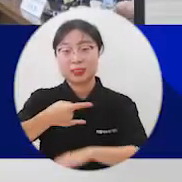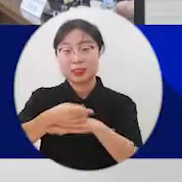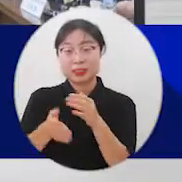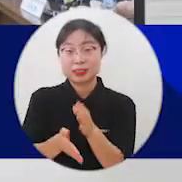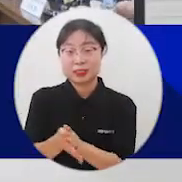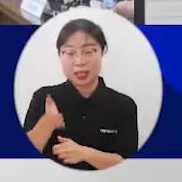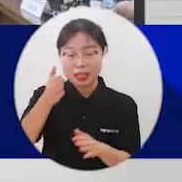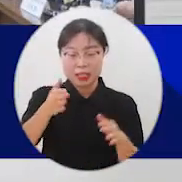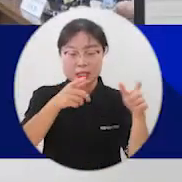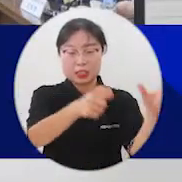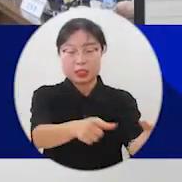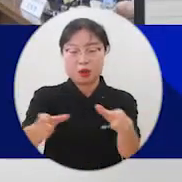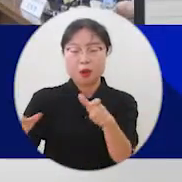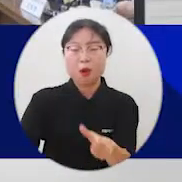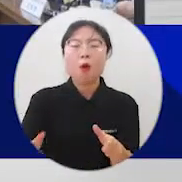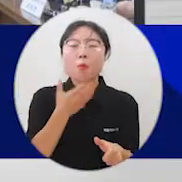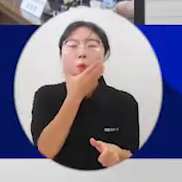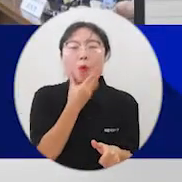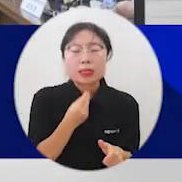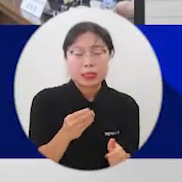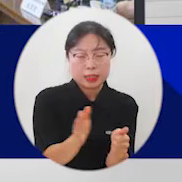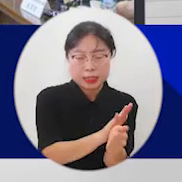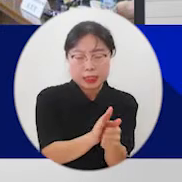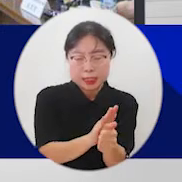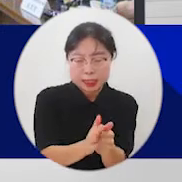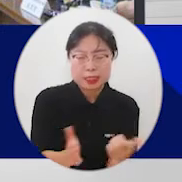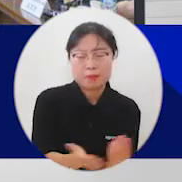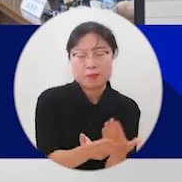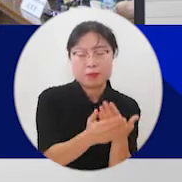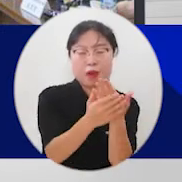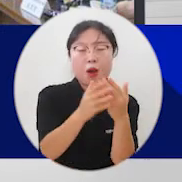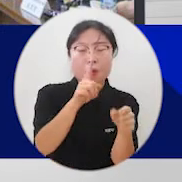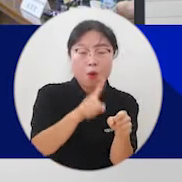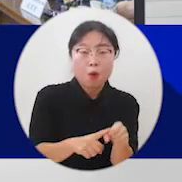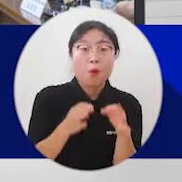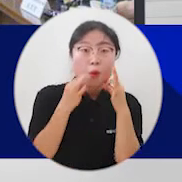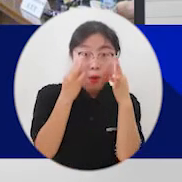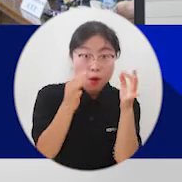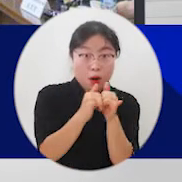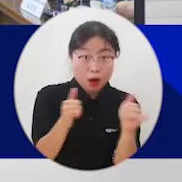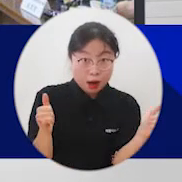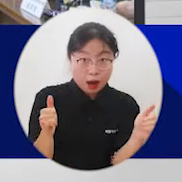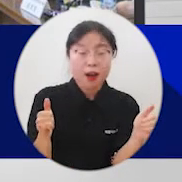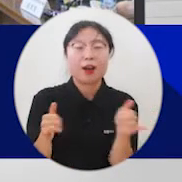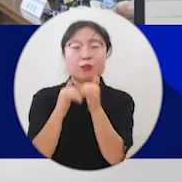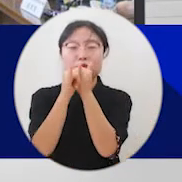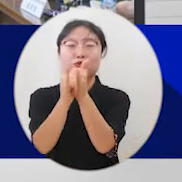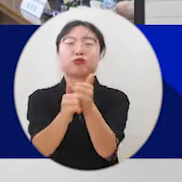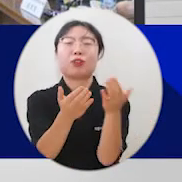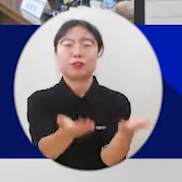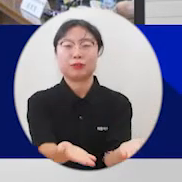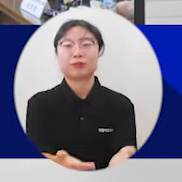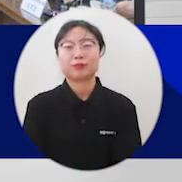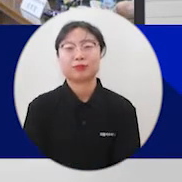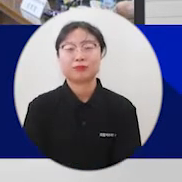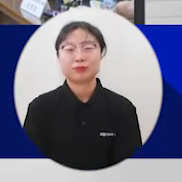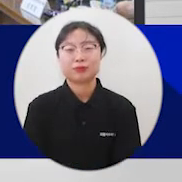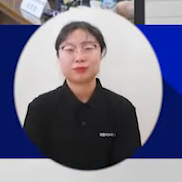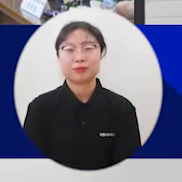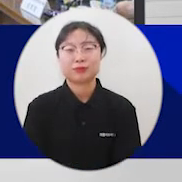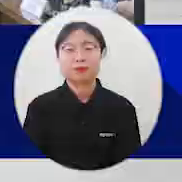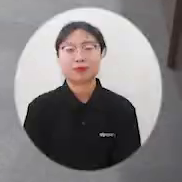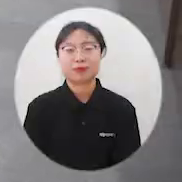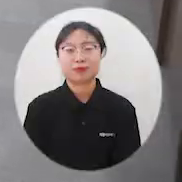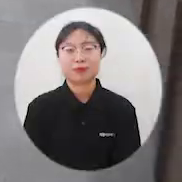의왕시가 지역복지 증진을 위해 노력한 시민을 대상으로 표창하는 사회복지의 날 기념 유공자 시상식을 개최했습니다.